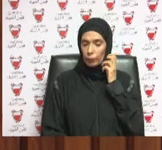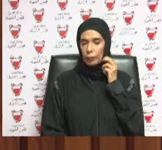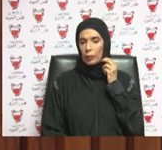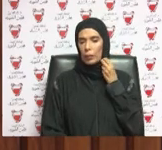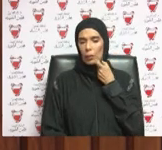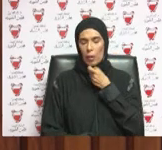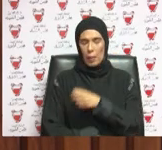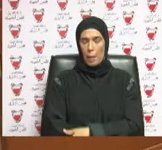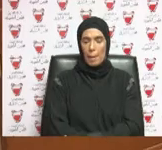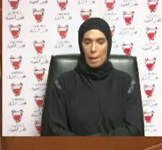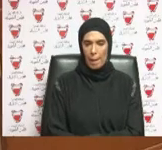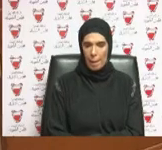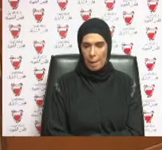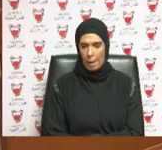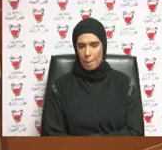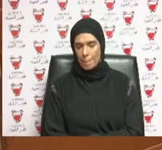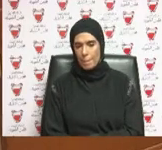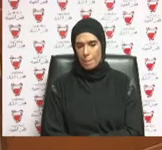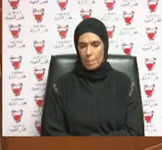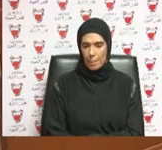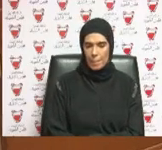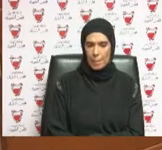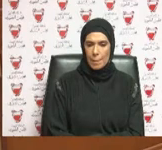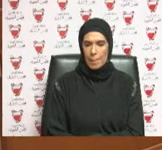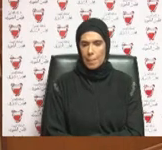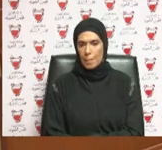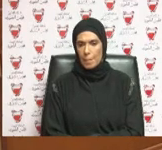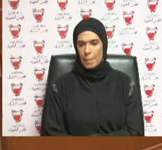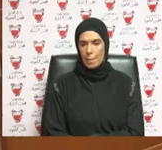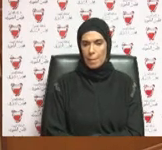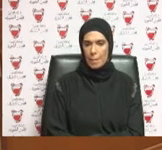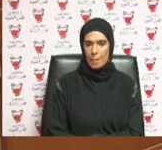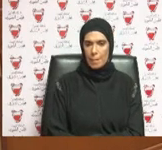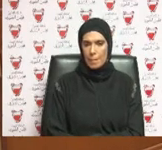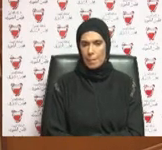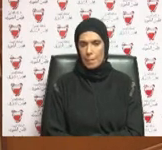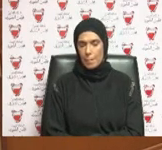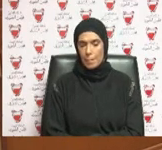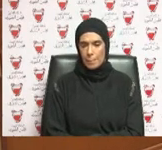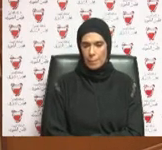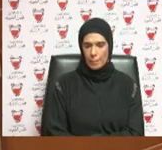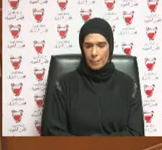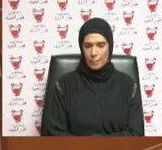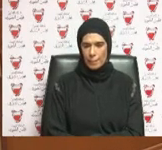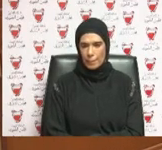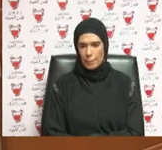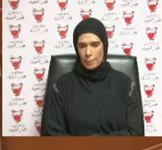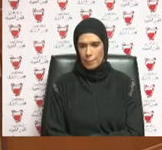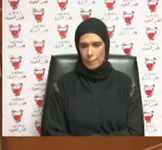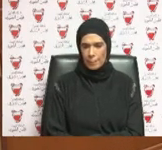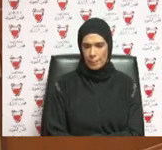وإن لم يكن فنعتبر المضبطة مصادقة عليها من قبل مجلسكم الكريم.